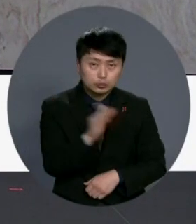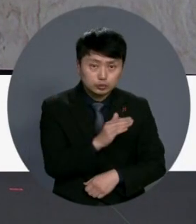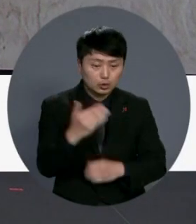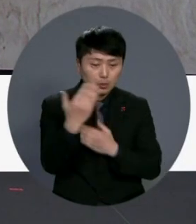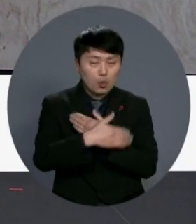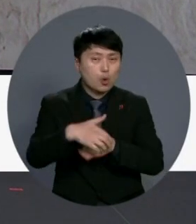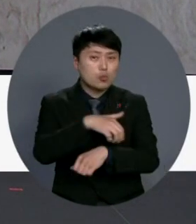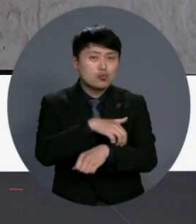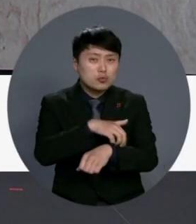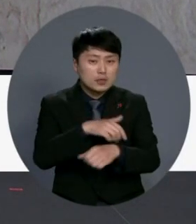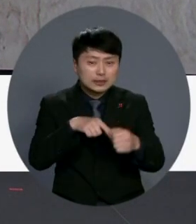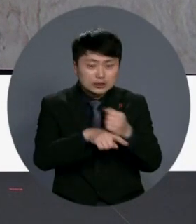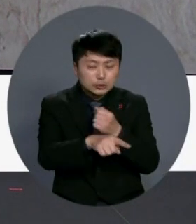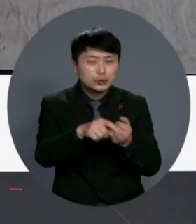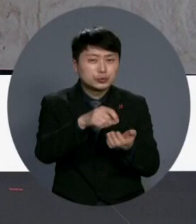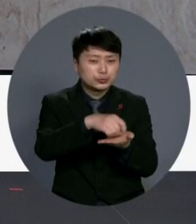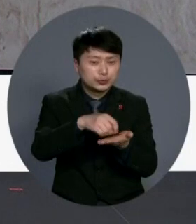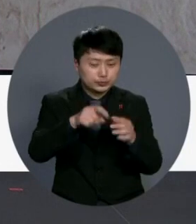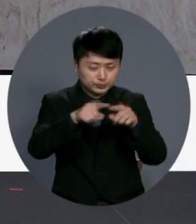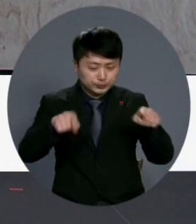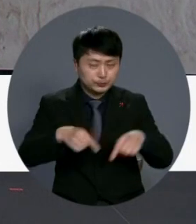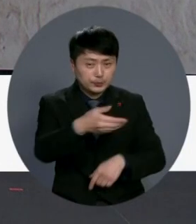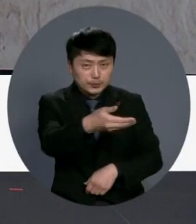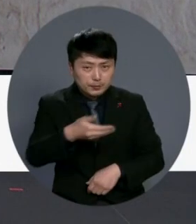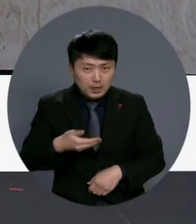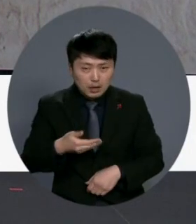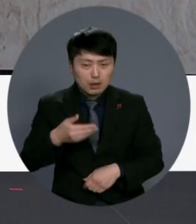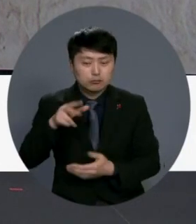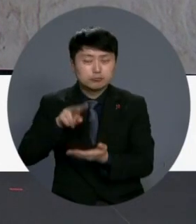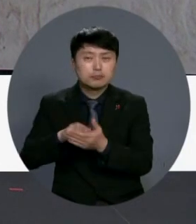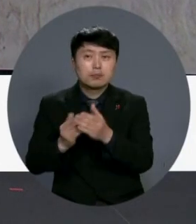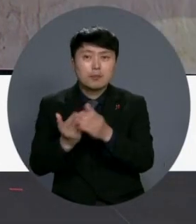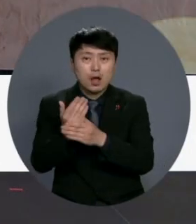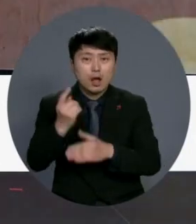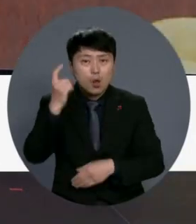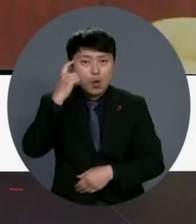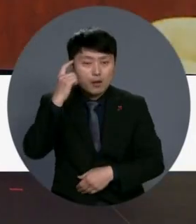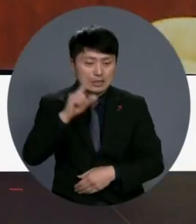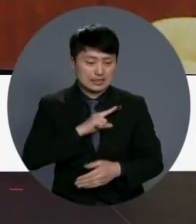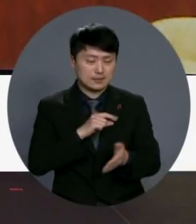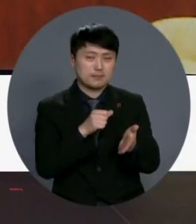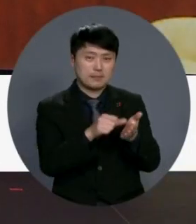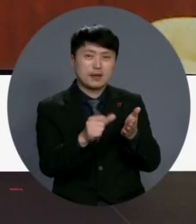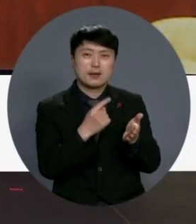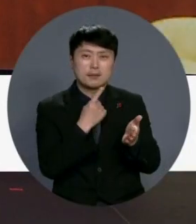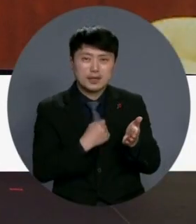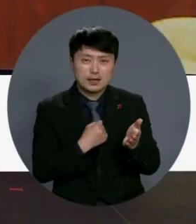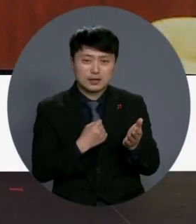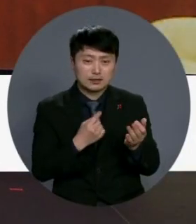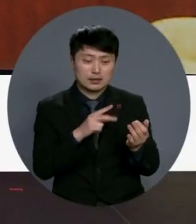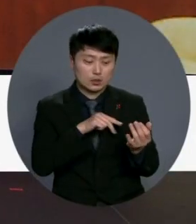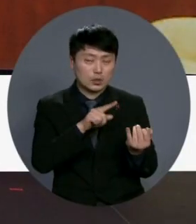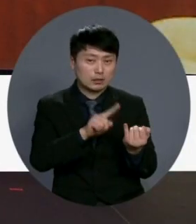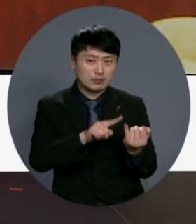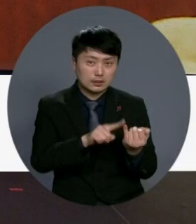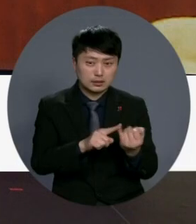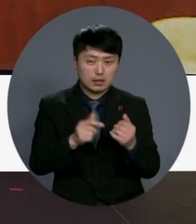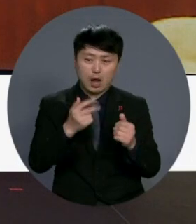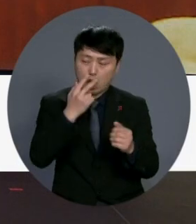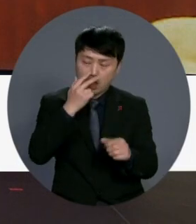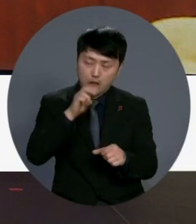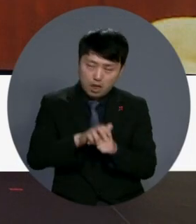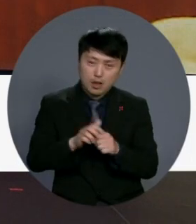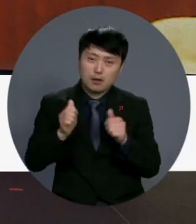거서 투표 신고도 시작하는데 황당한 일이 벌어졌습니다. 제명당했던 의원이 법원에 제기한 효력정지 가처분